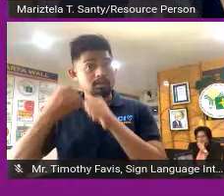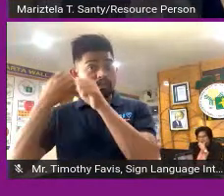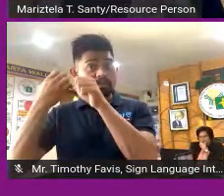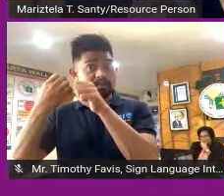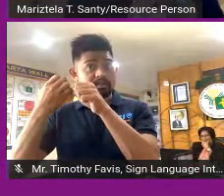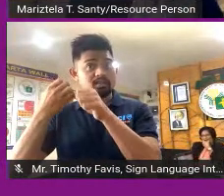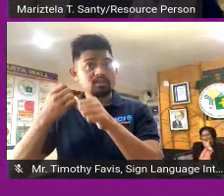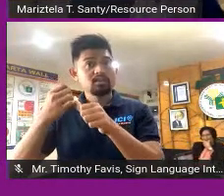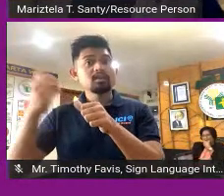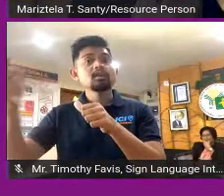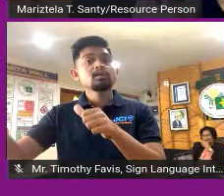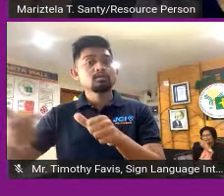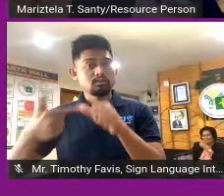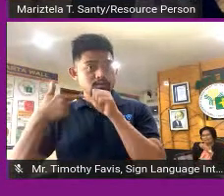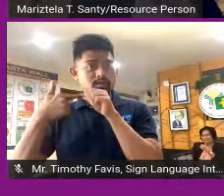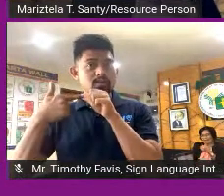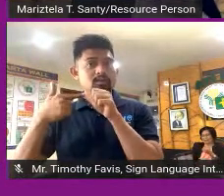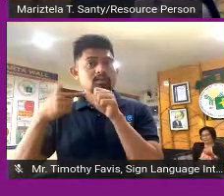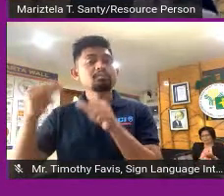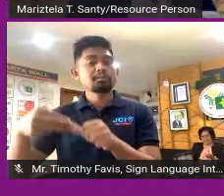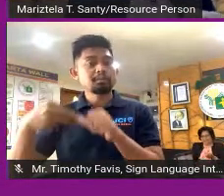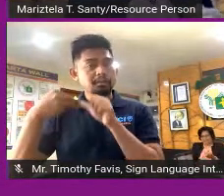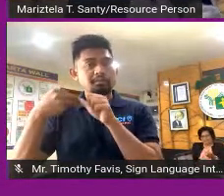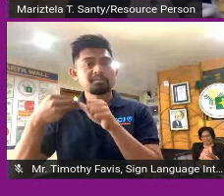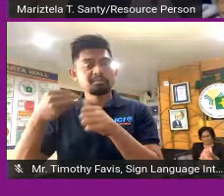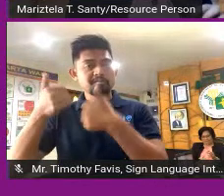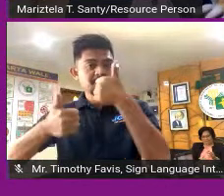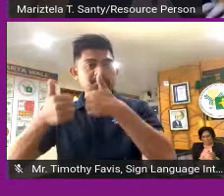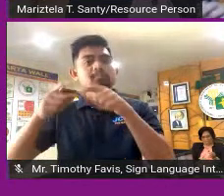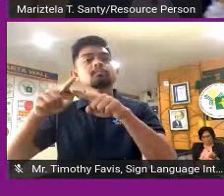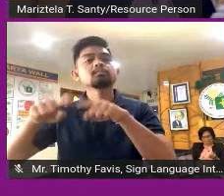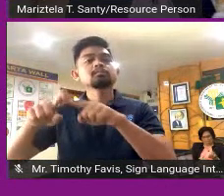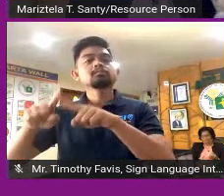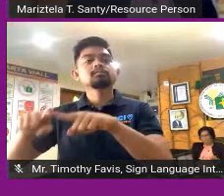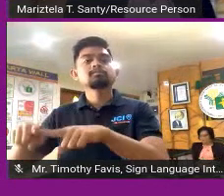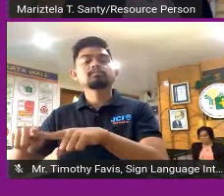kailangan din na lahat ay makapag-training.